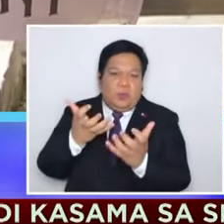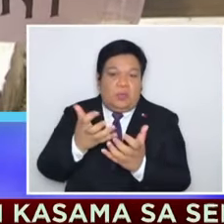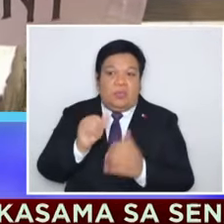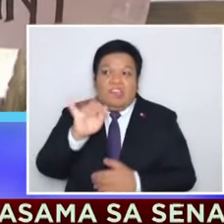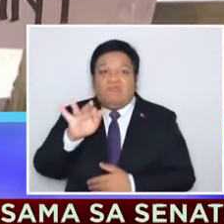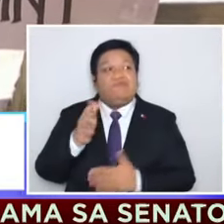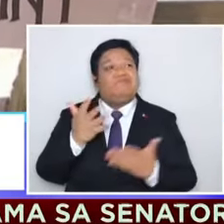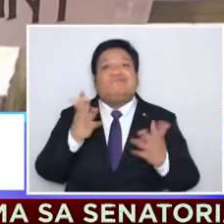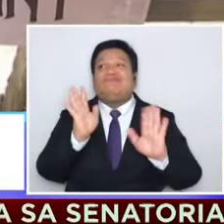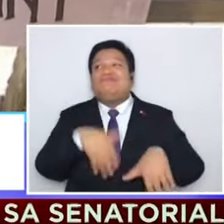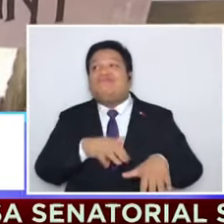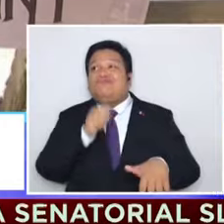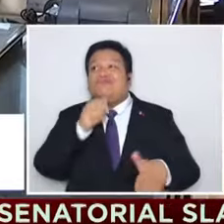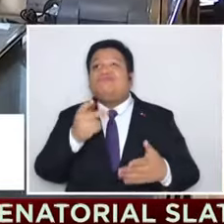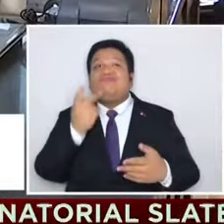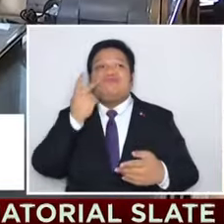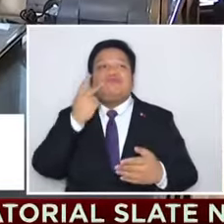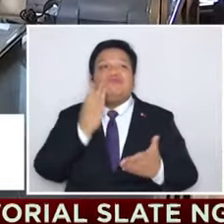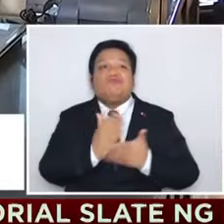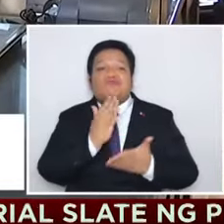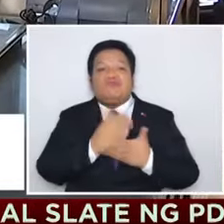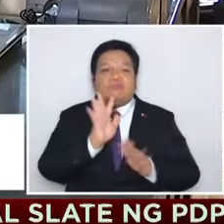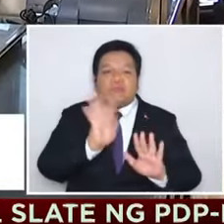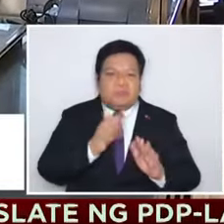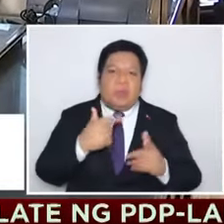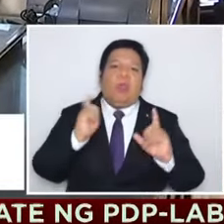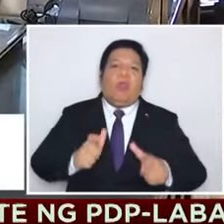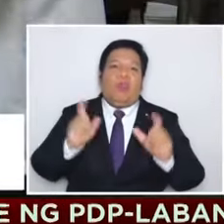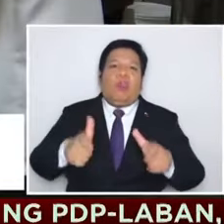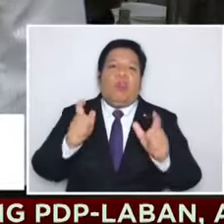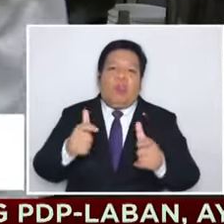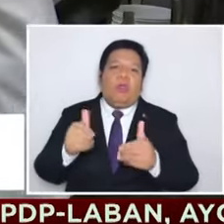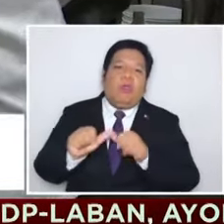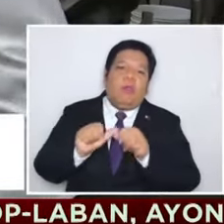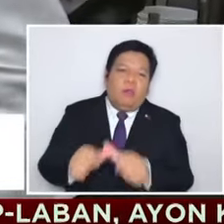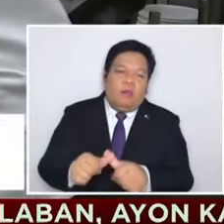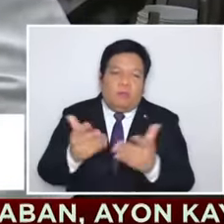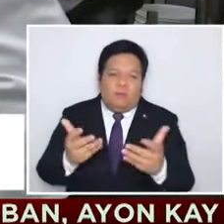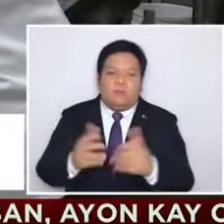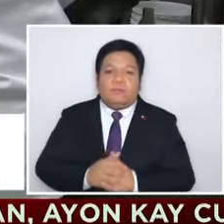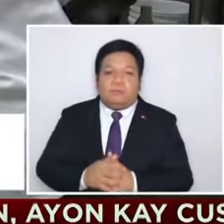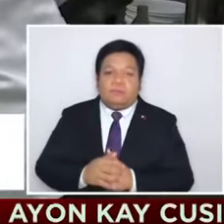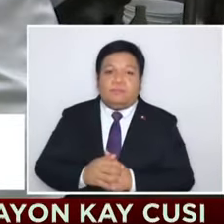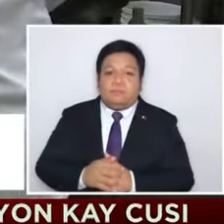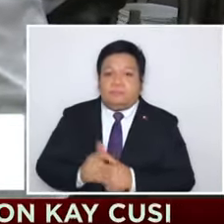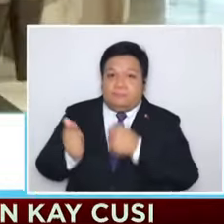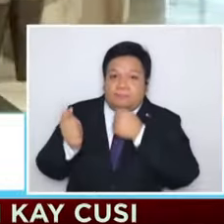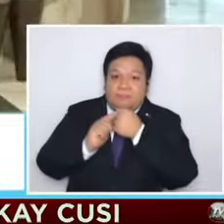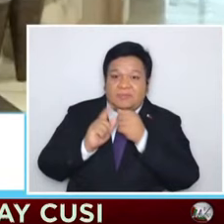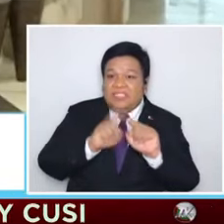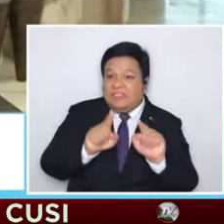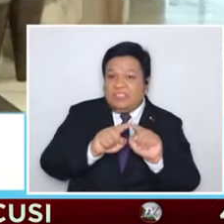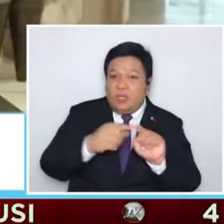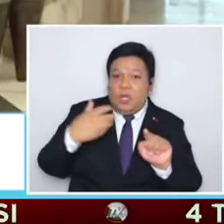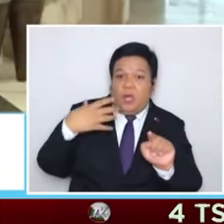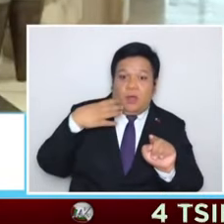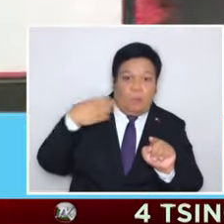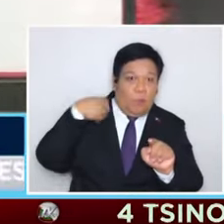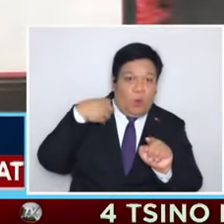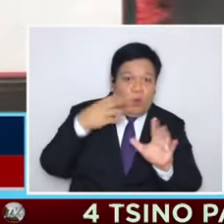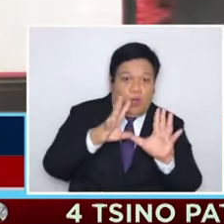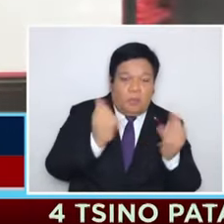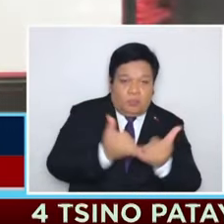di lockdown na tayo ng lockdown. Bagay na sinusuportahan ng mga employers. Binubuksan mo na rin lang yung